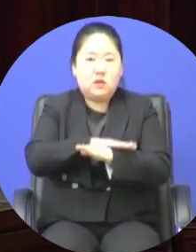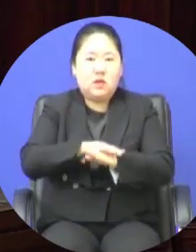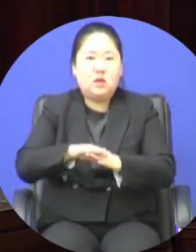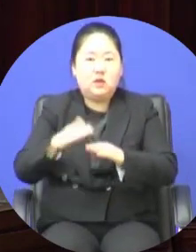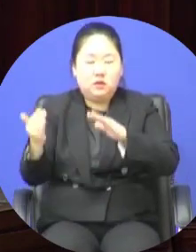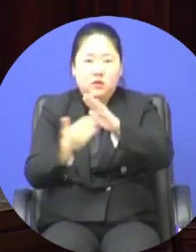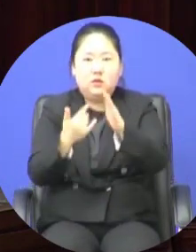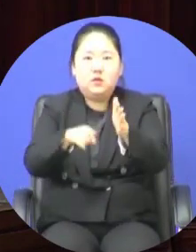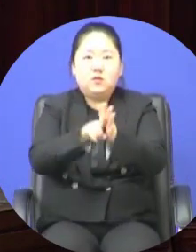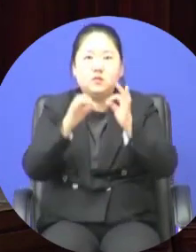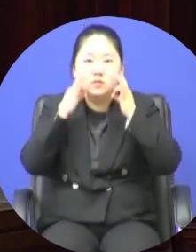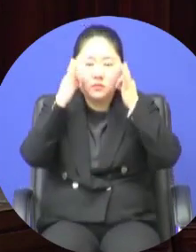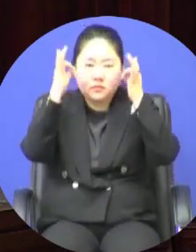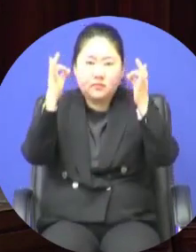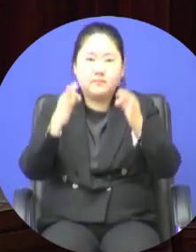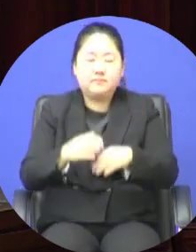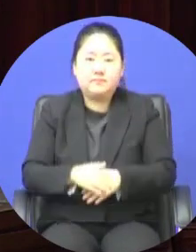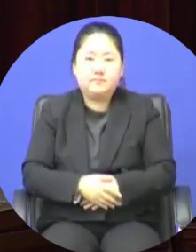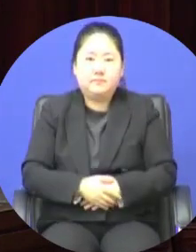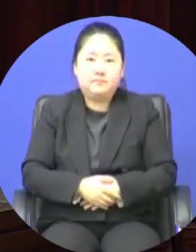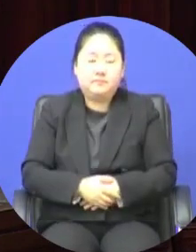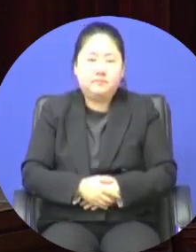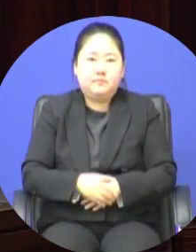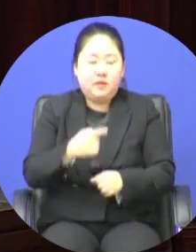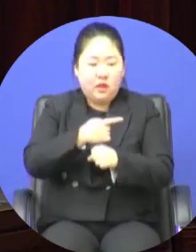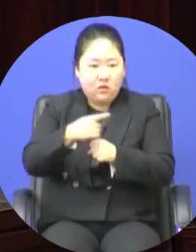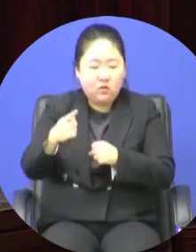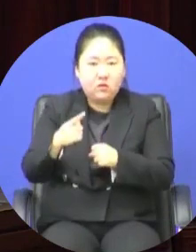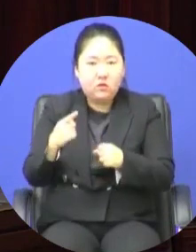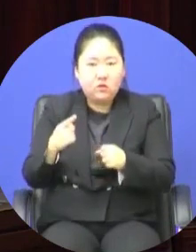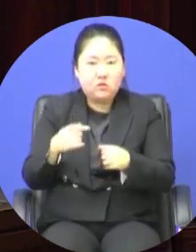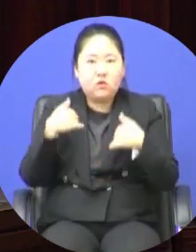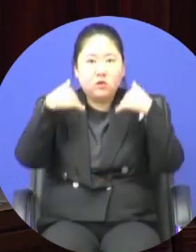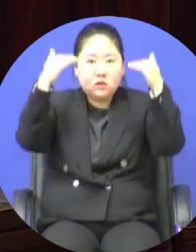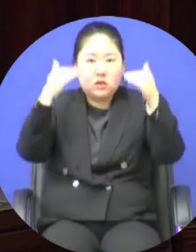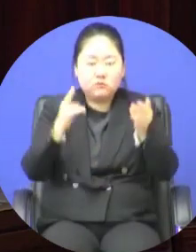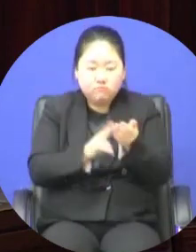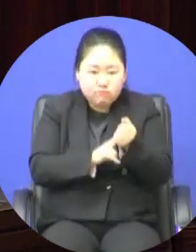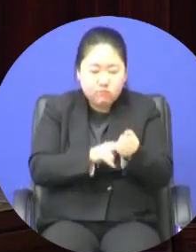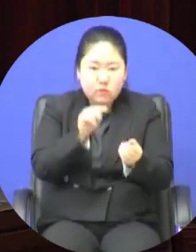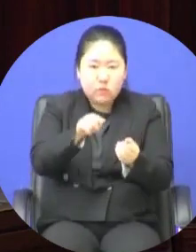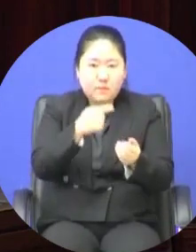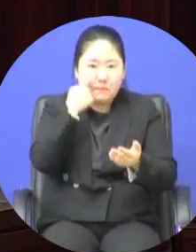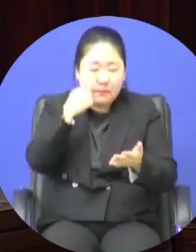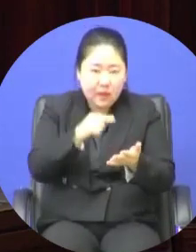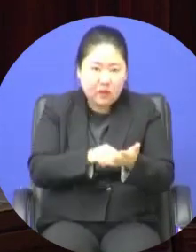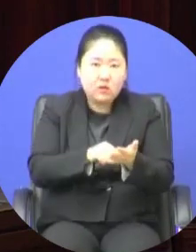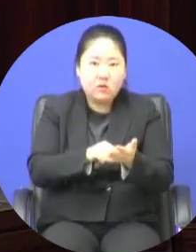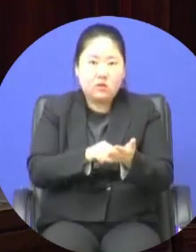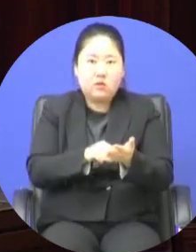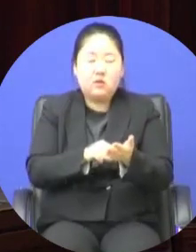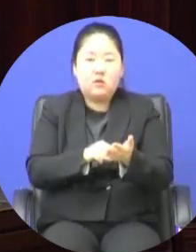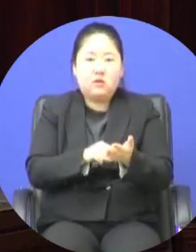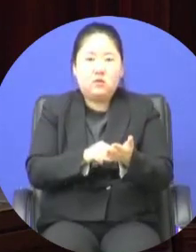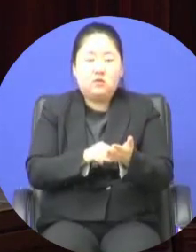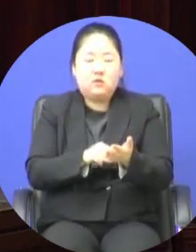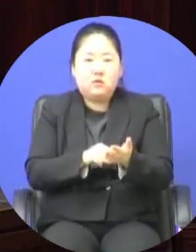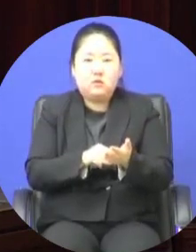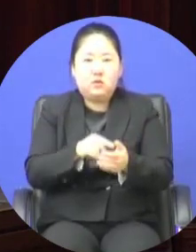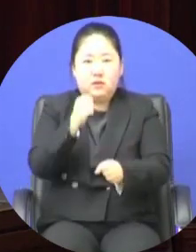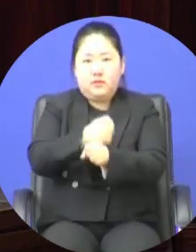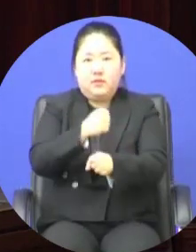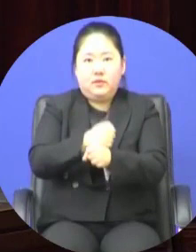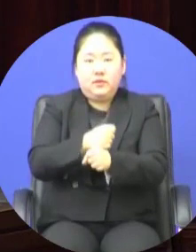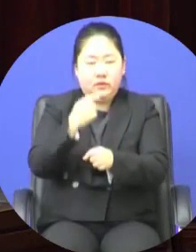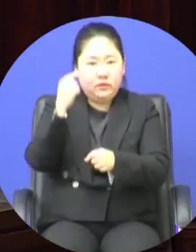내년도 재정은 도시의 지속성 담보와 성장 잠재력 확충이라는 두 가지 축에 역점을 두었습니다. 지금까지 분야별